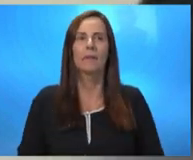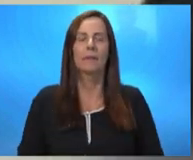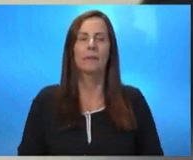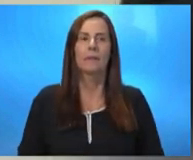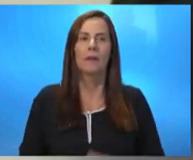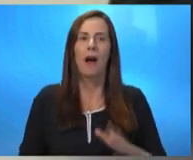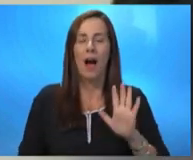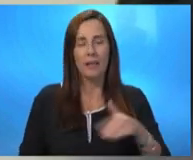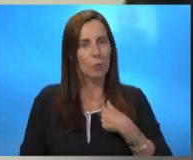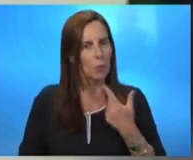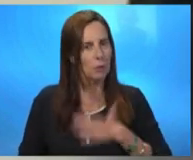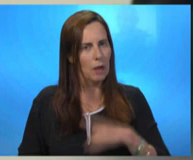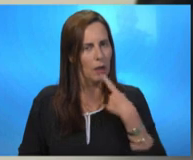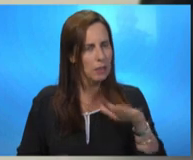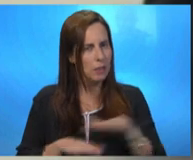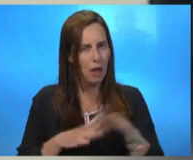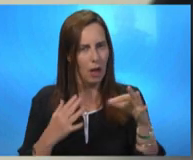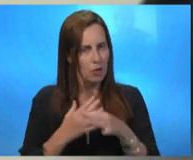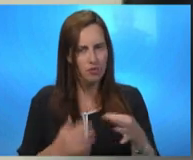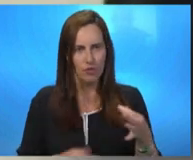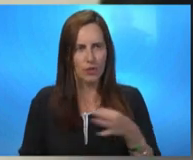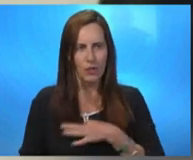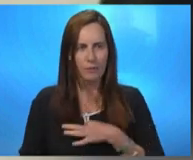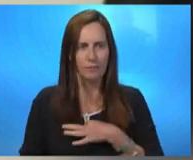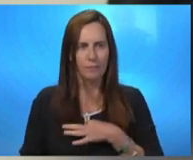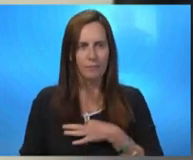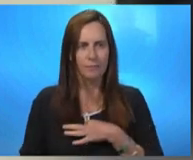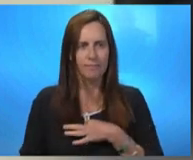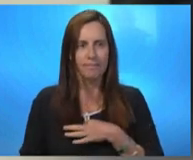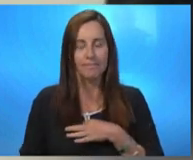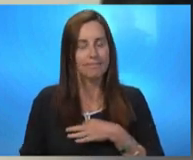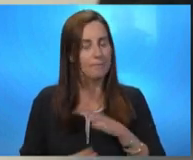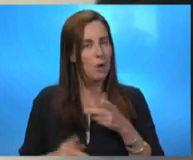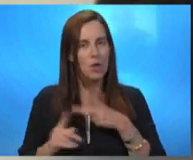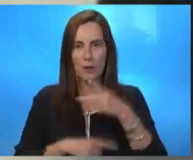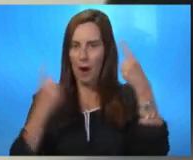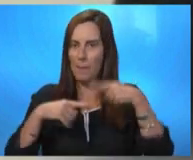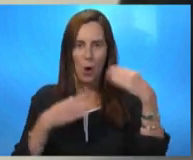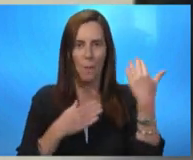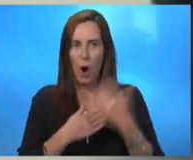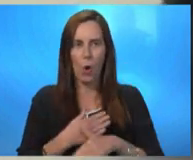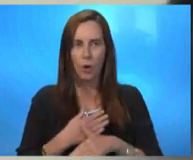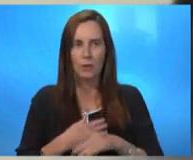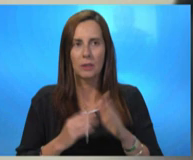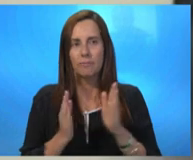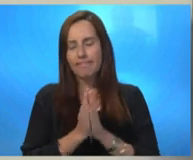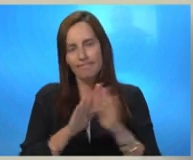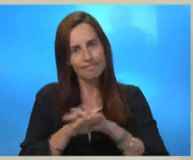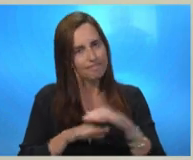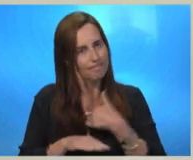Отдельно я хотел бы, конечно, принести извинения моей жене за тот ад, который она прошла за эти два дня. Олечка, прости,